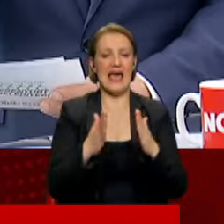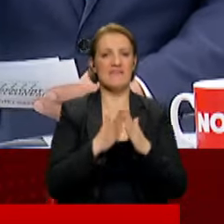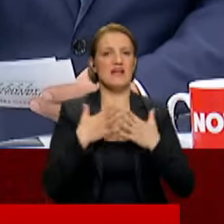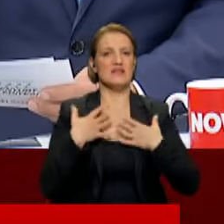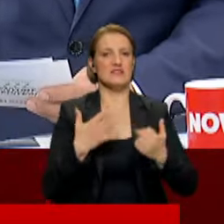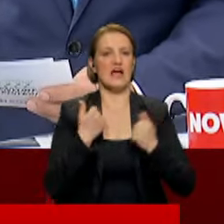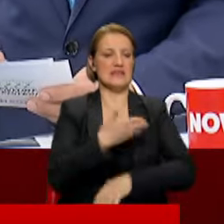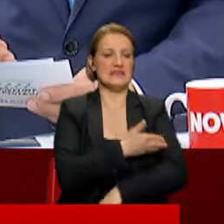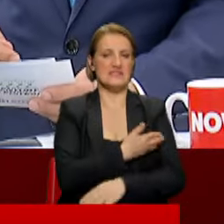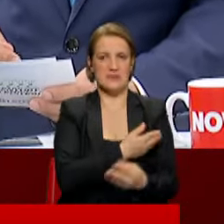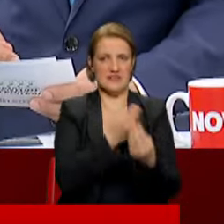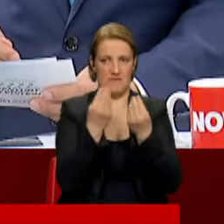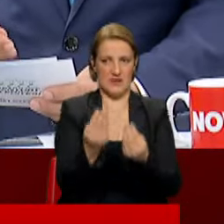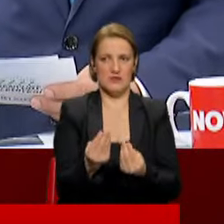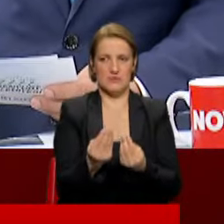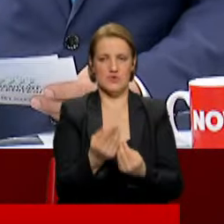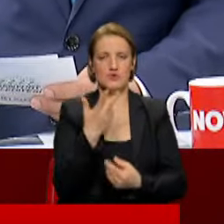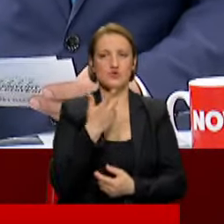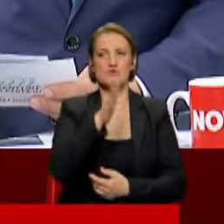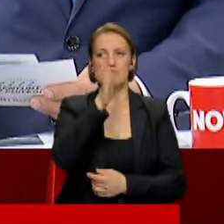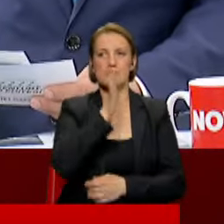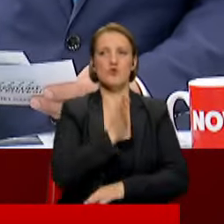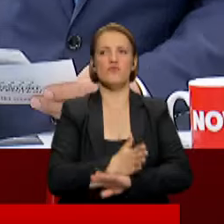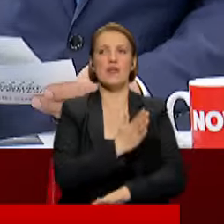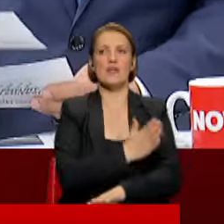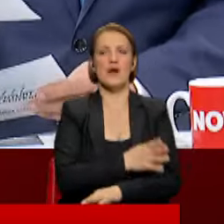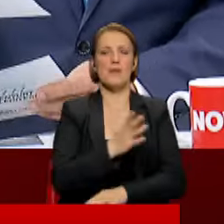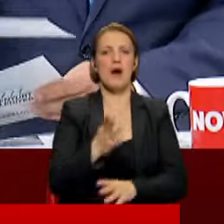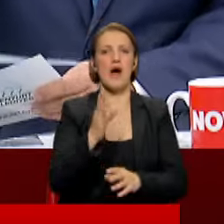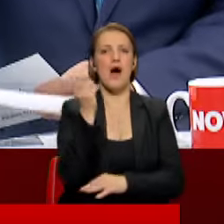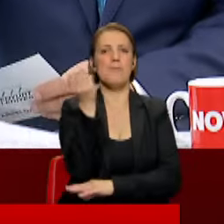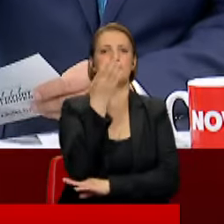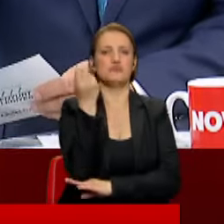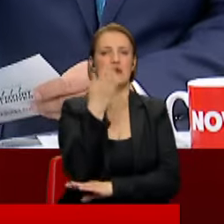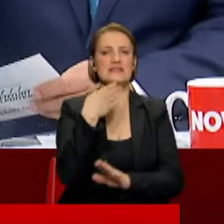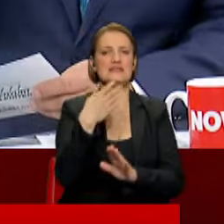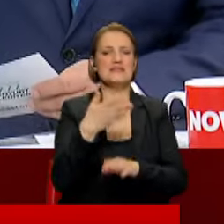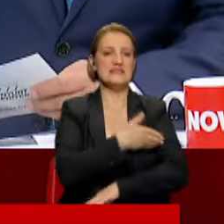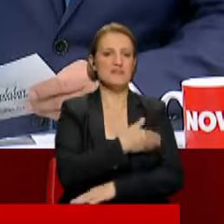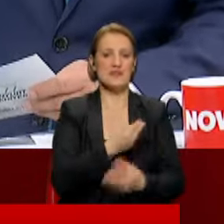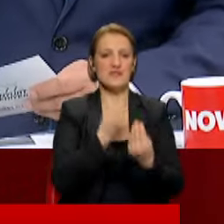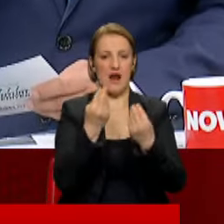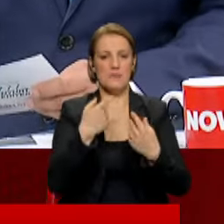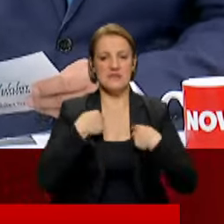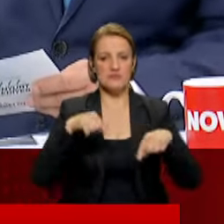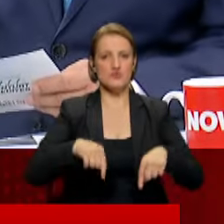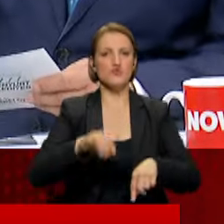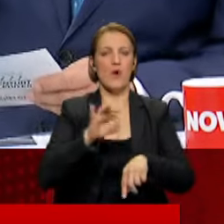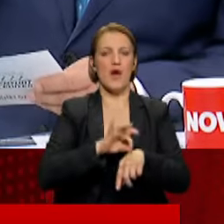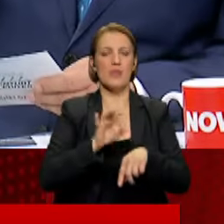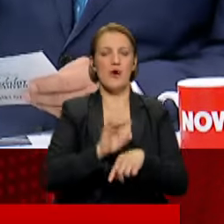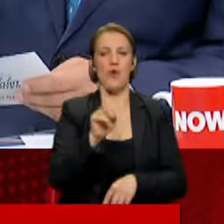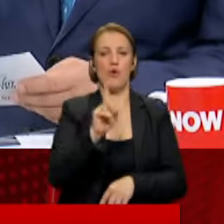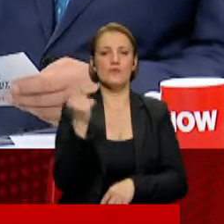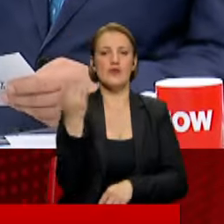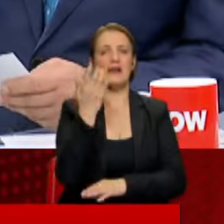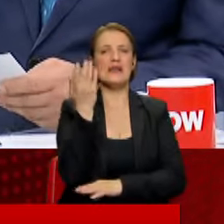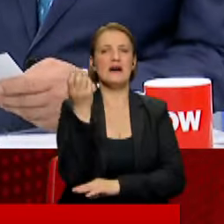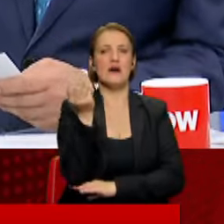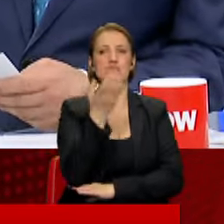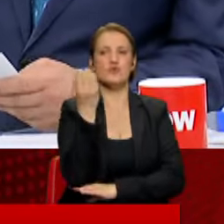hizmeti verilmiş 3500 vatandaşımıza da ambulans hizmeti vermişiz bizim şu anda 10A yakın ambulans